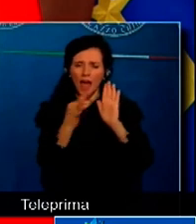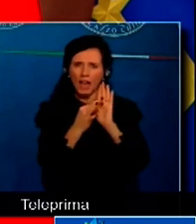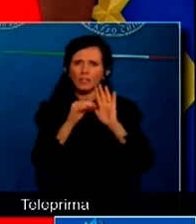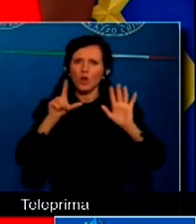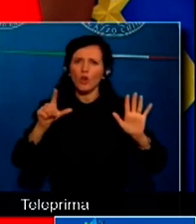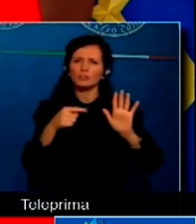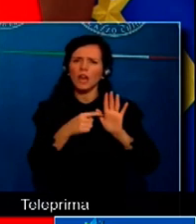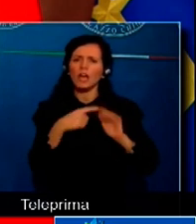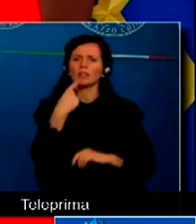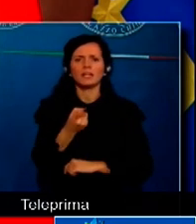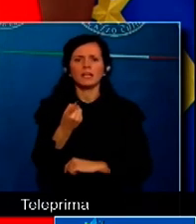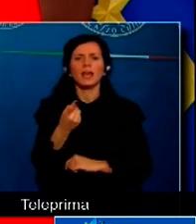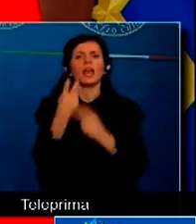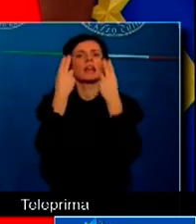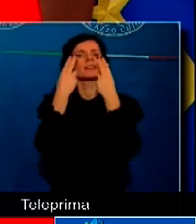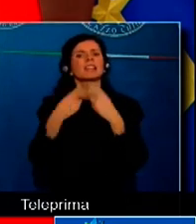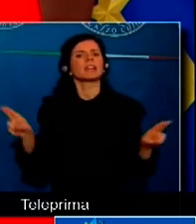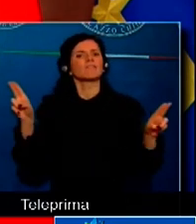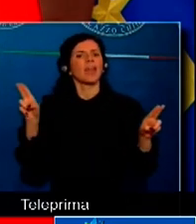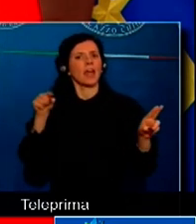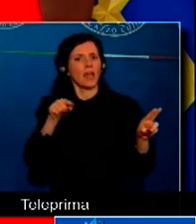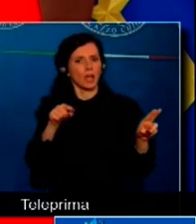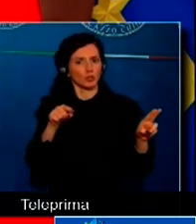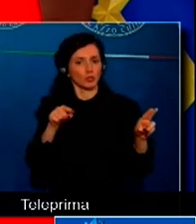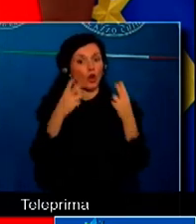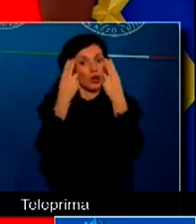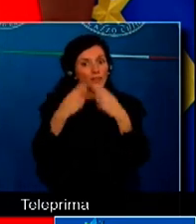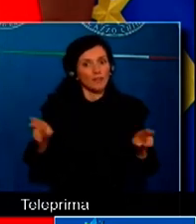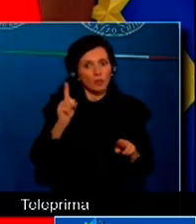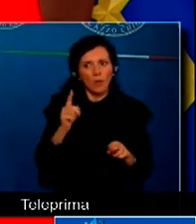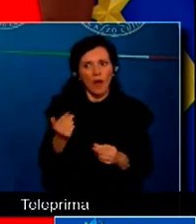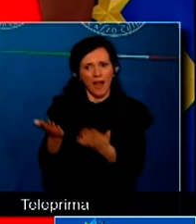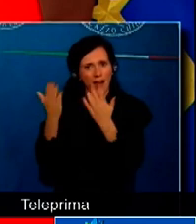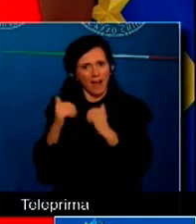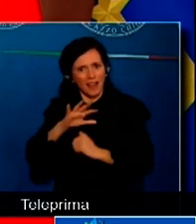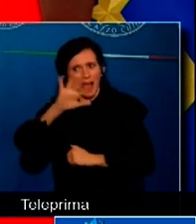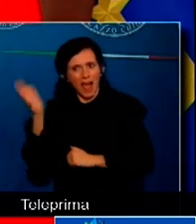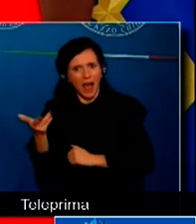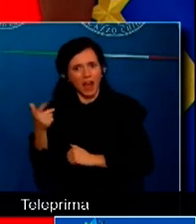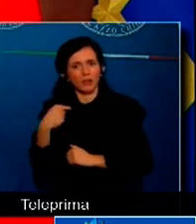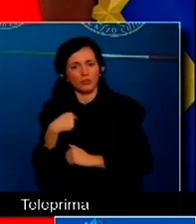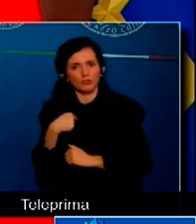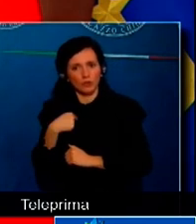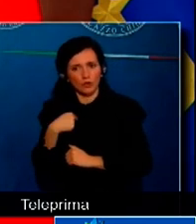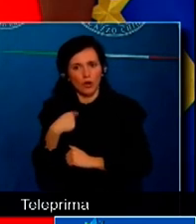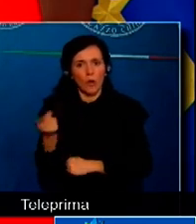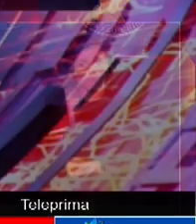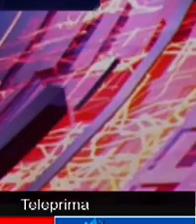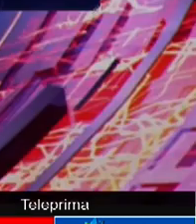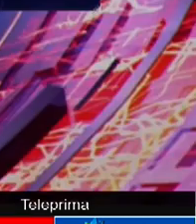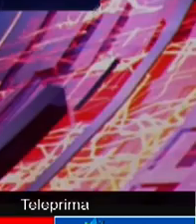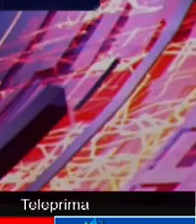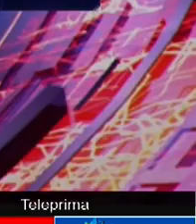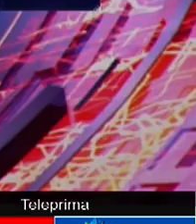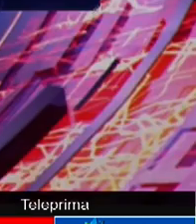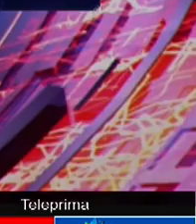divieto di approvvigionarsi per via bilaterale se si accede a livello europeo.